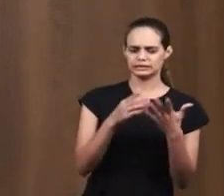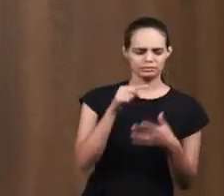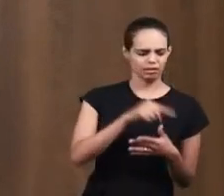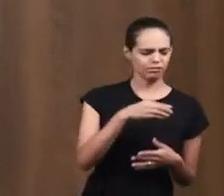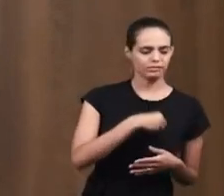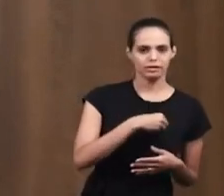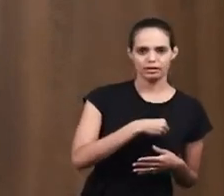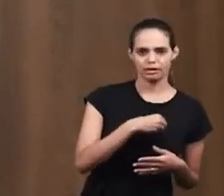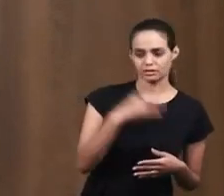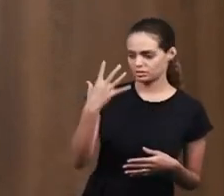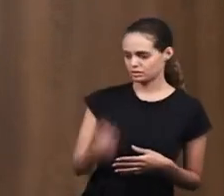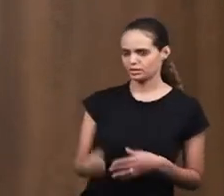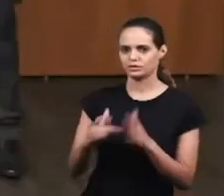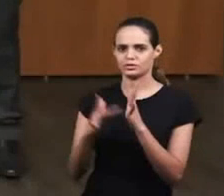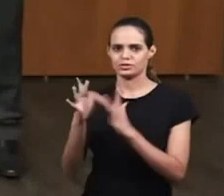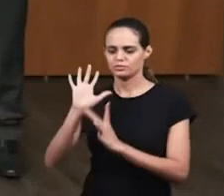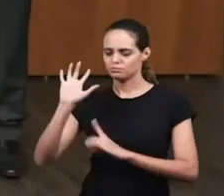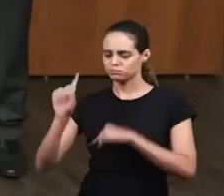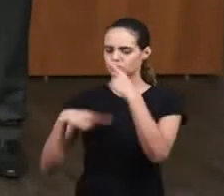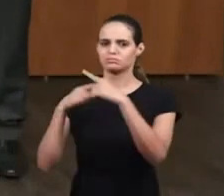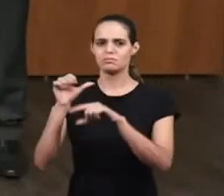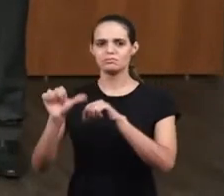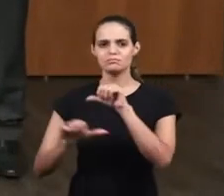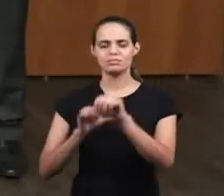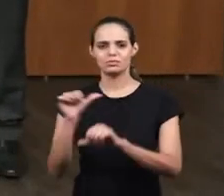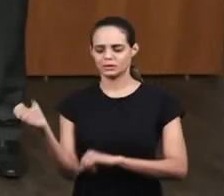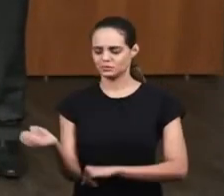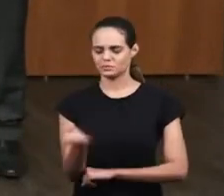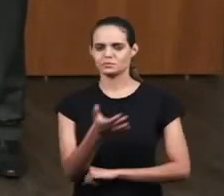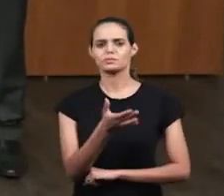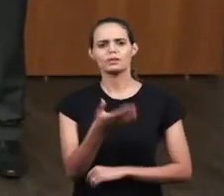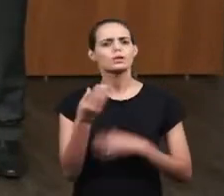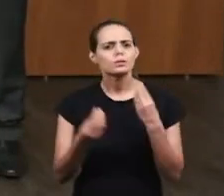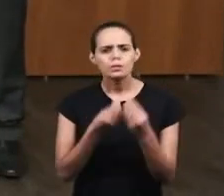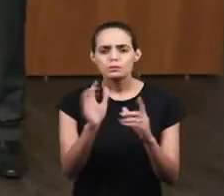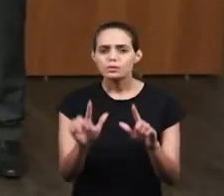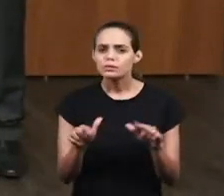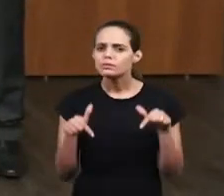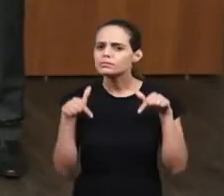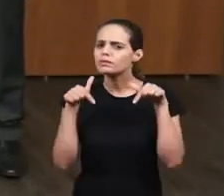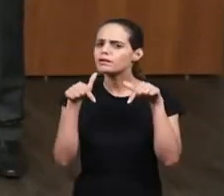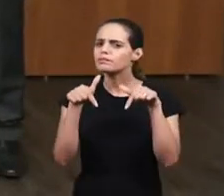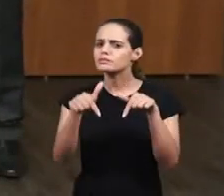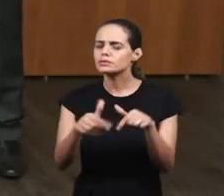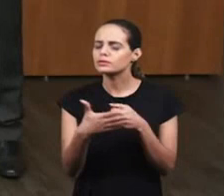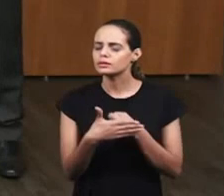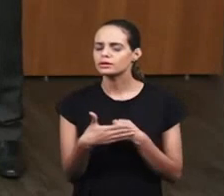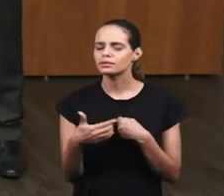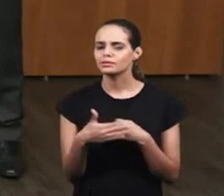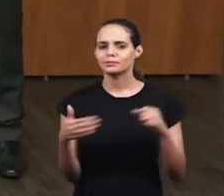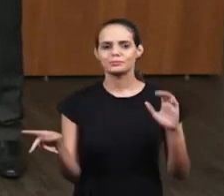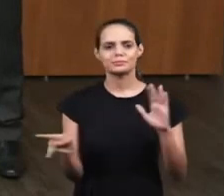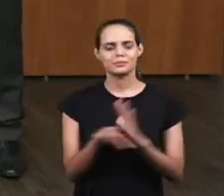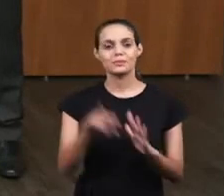Christus. Wie wird dies getan? Durch das pazifische Wirken des Heiligen